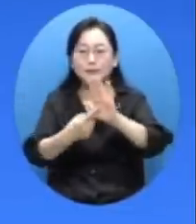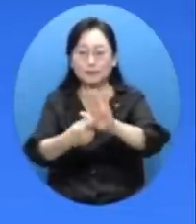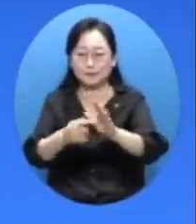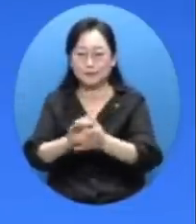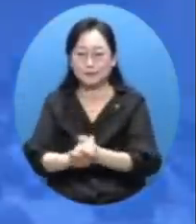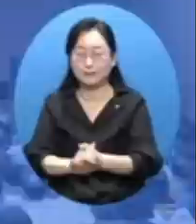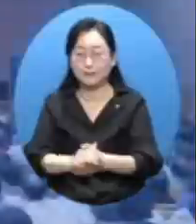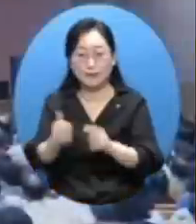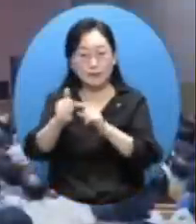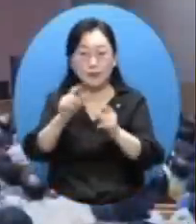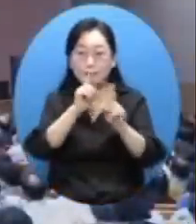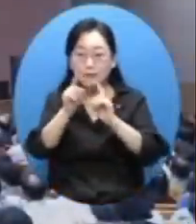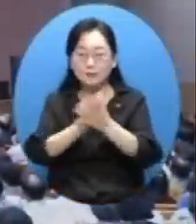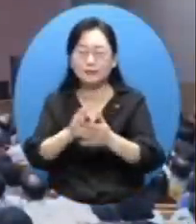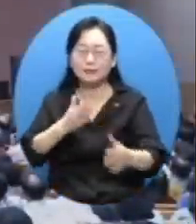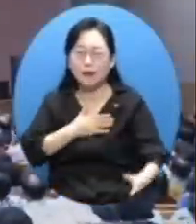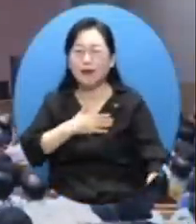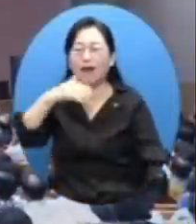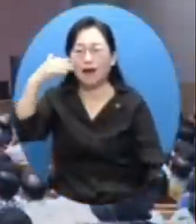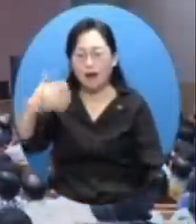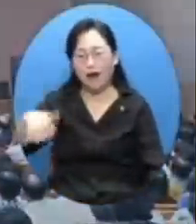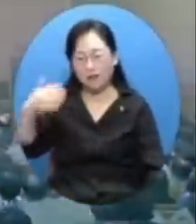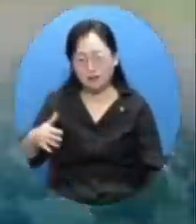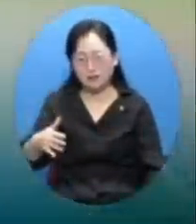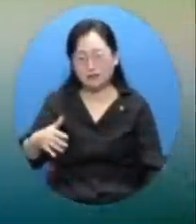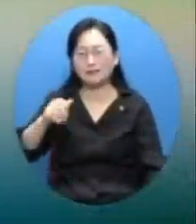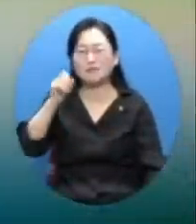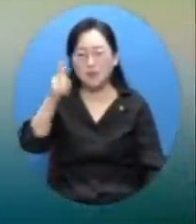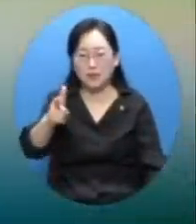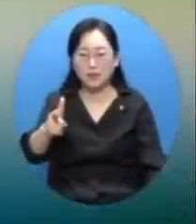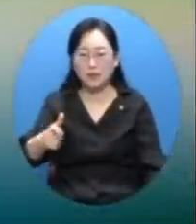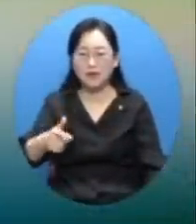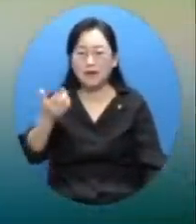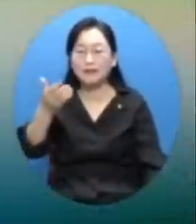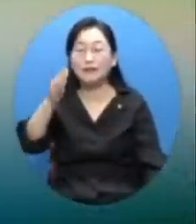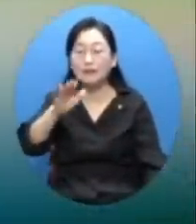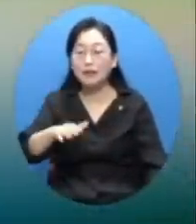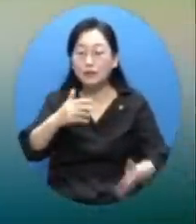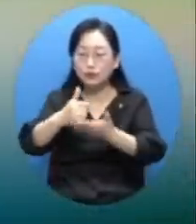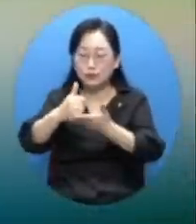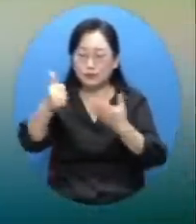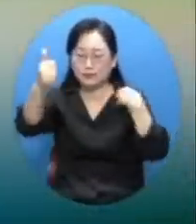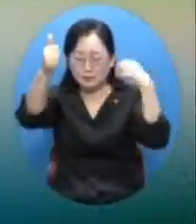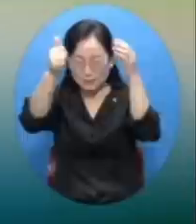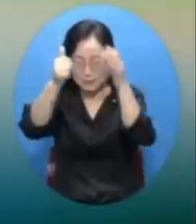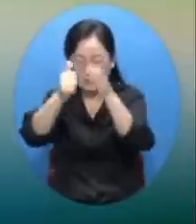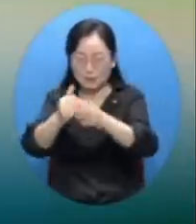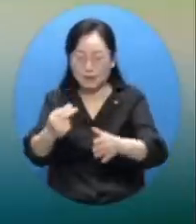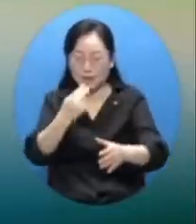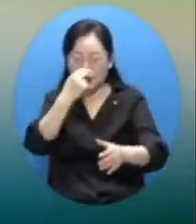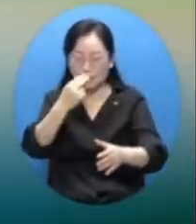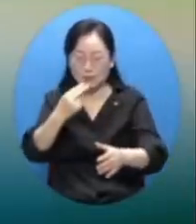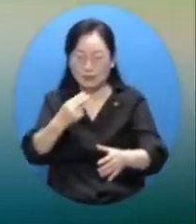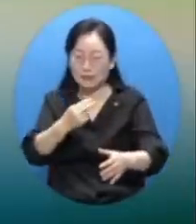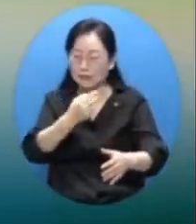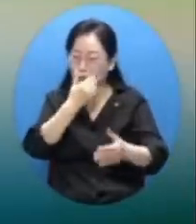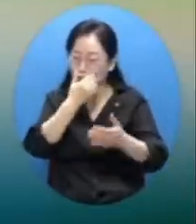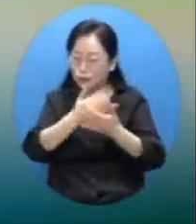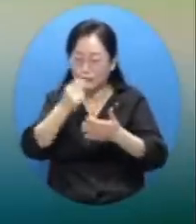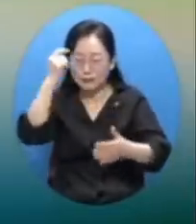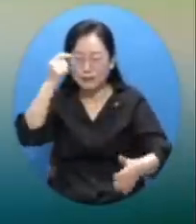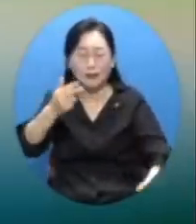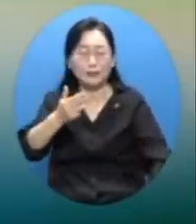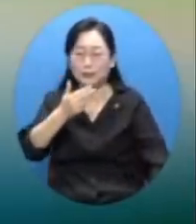그는 고백합니다. 나는 아직 가야 할 길이 멀다. 그러나 주님께 인생을 거고 나의 생명을 조금도 경하사로 여기지